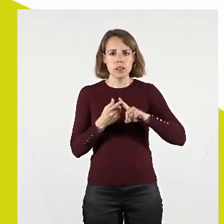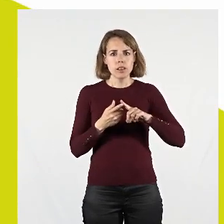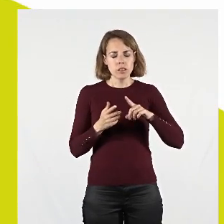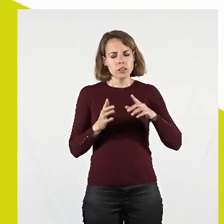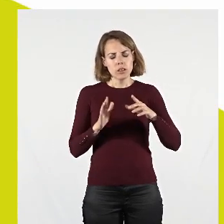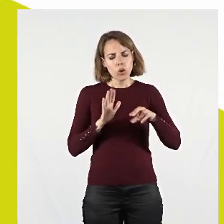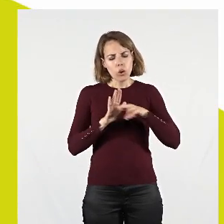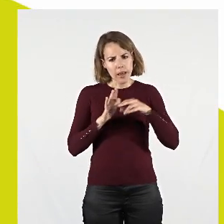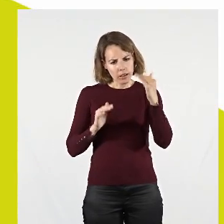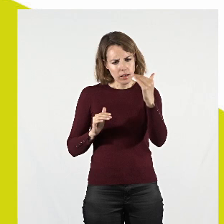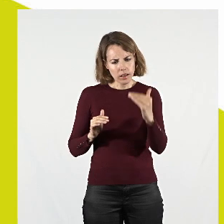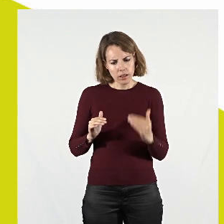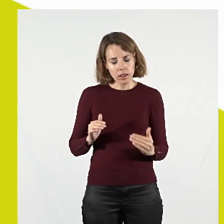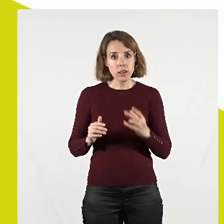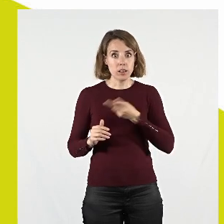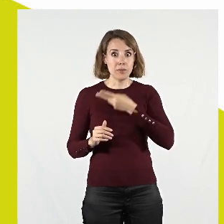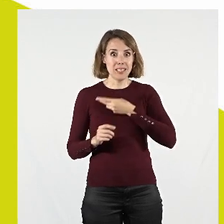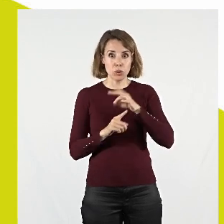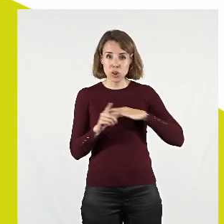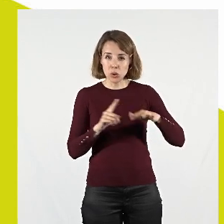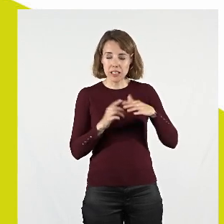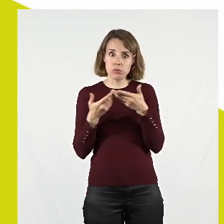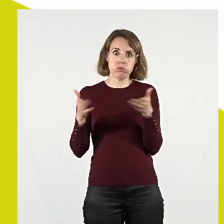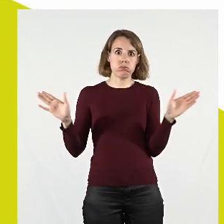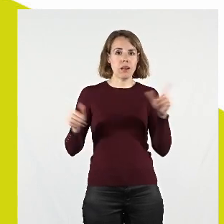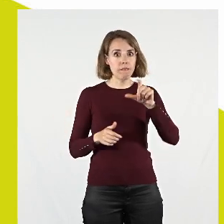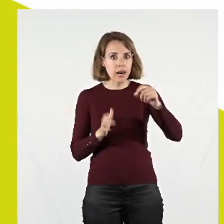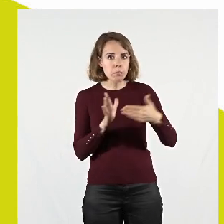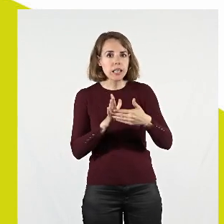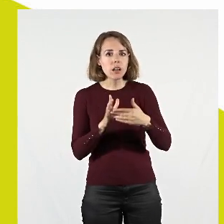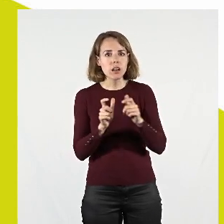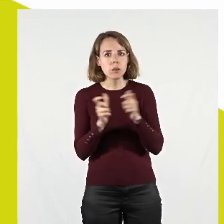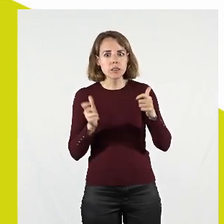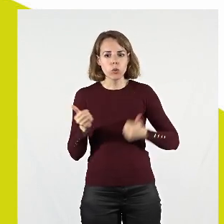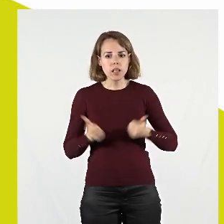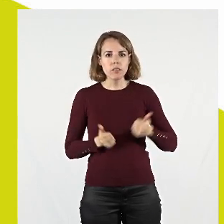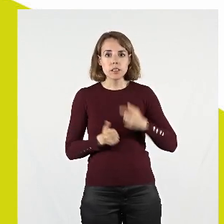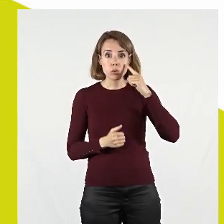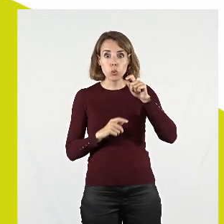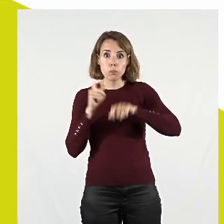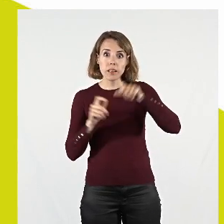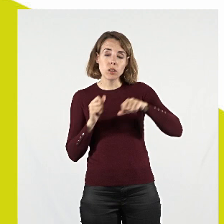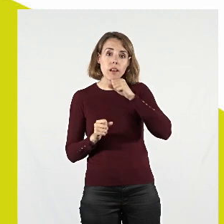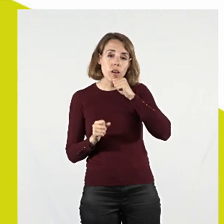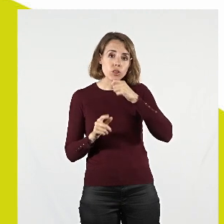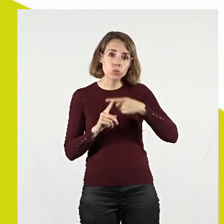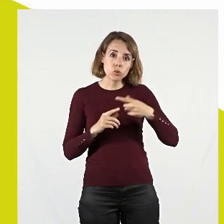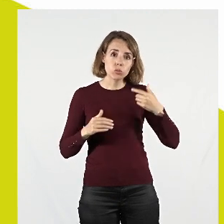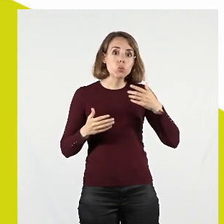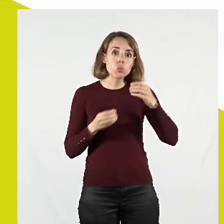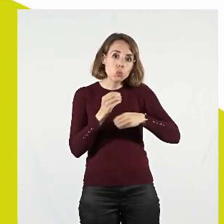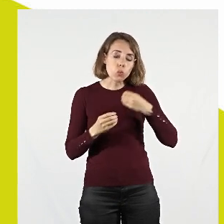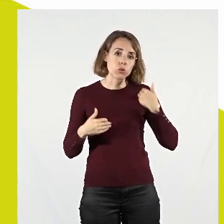est un secteur très vaste, presque 20 000 établissements et services pour personnes âgées, pour personnes handicapées, privé. Et la couleur bleue représente le